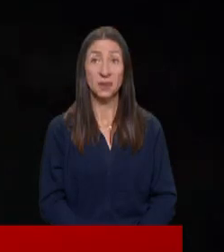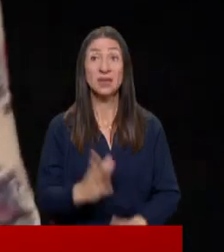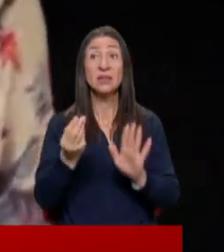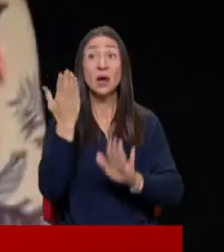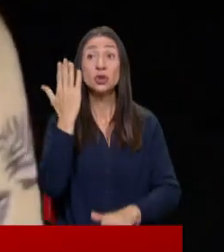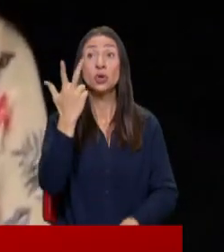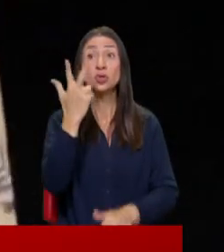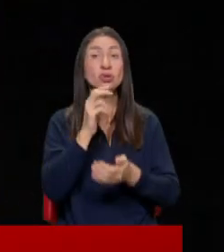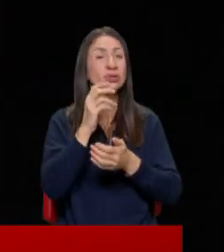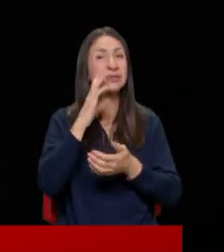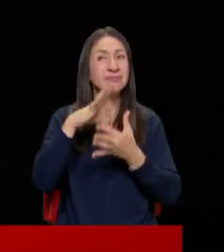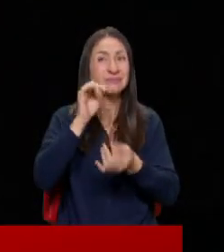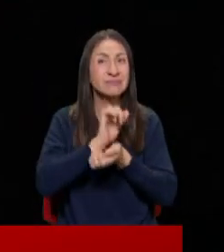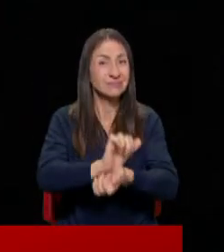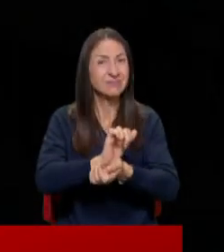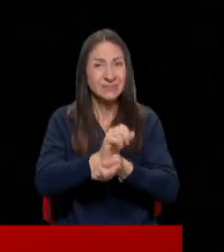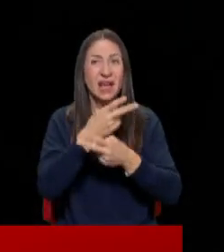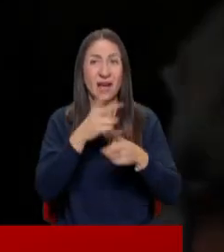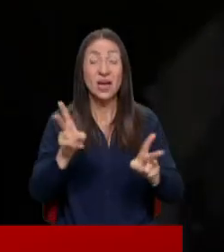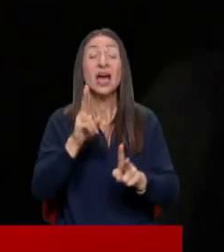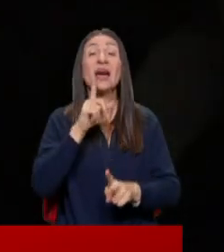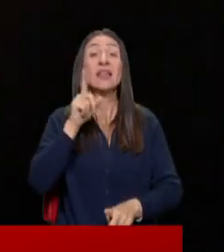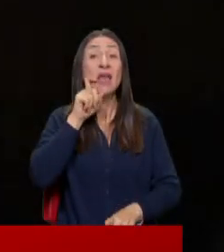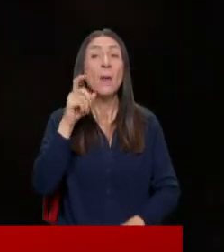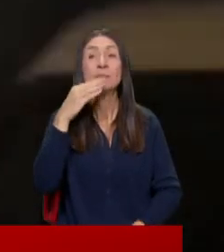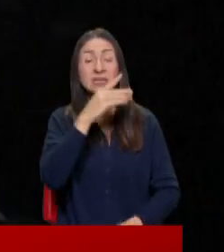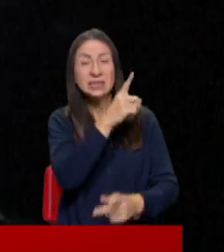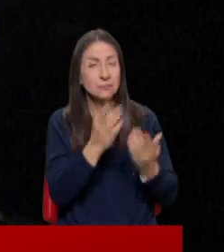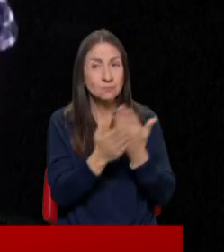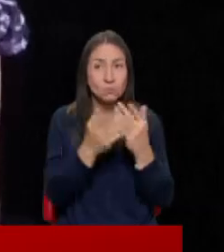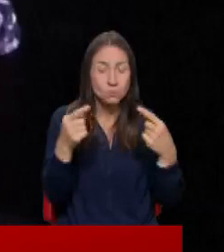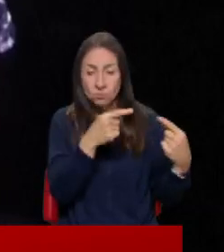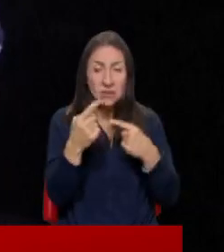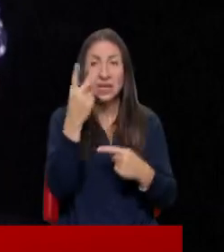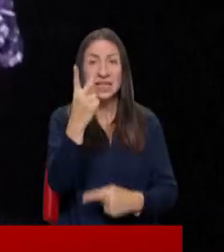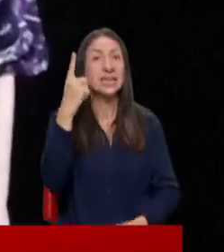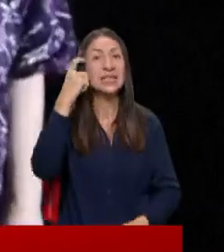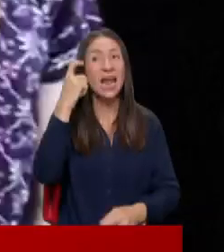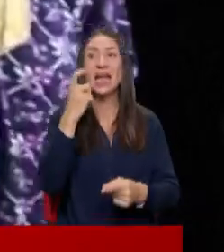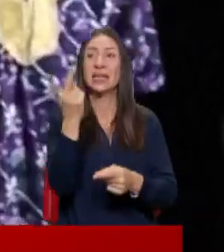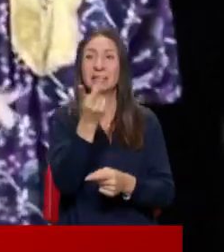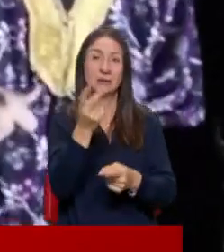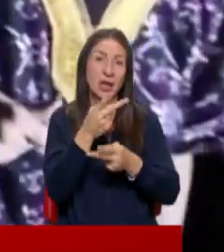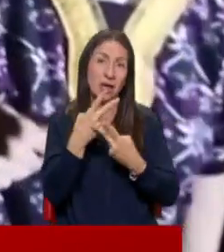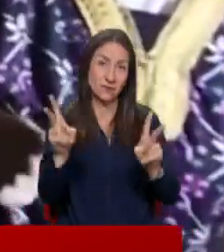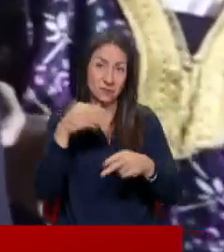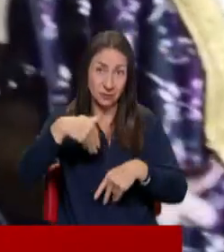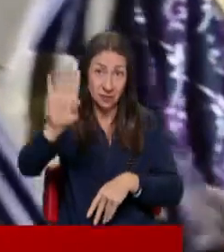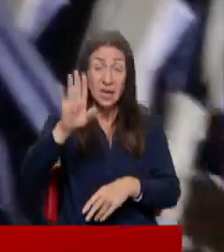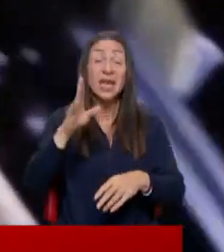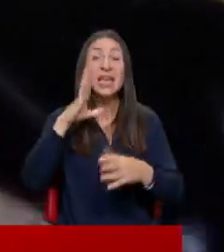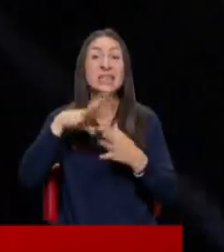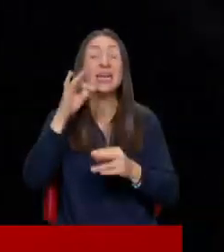Daha önce 3 rehineyi serbest bırakan Hamas, Katar ve Mısır arabuluculuğunda 2 İsrailli rehineyi daha bıraktı.